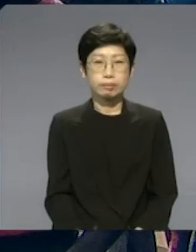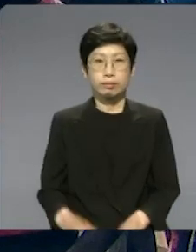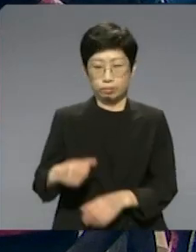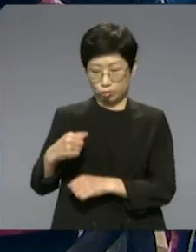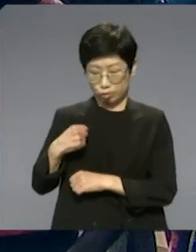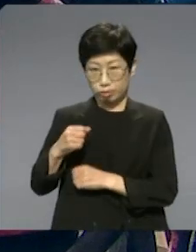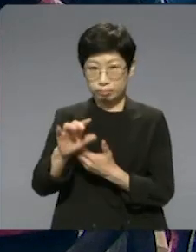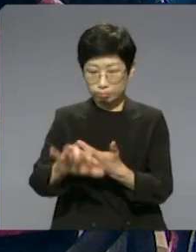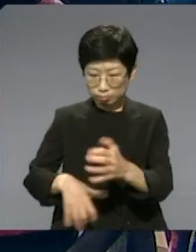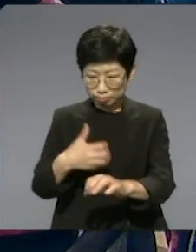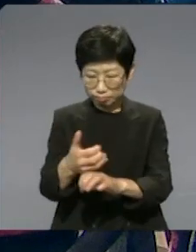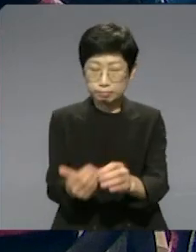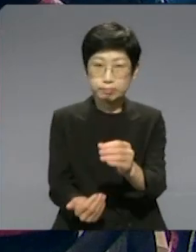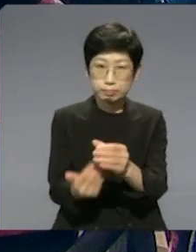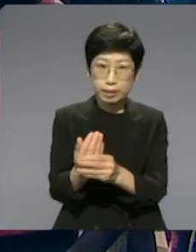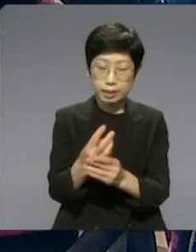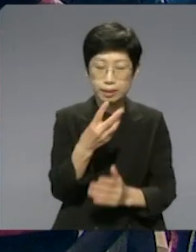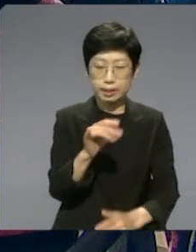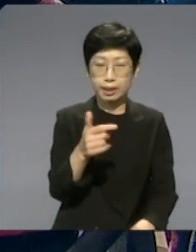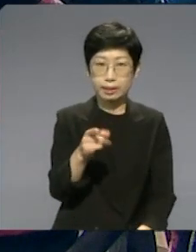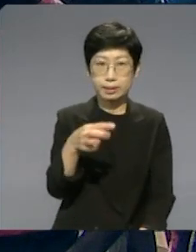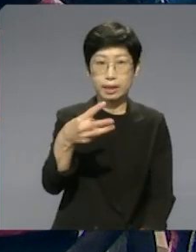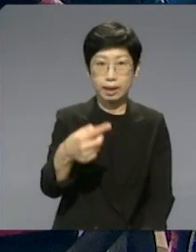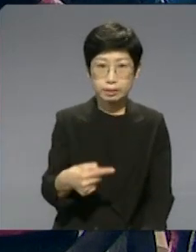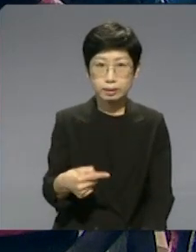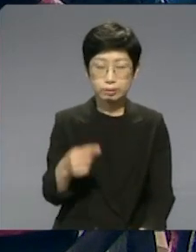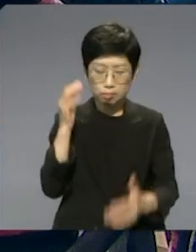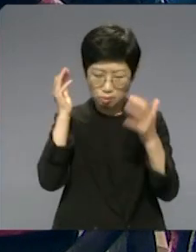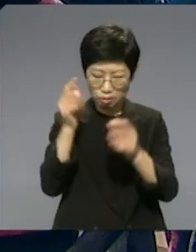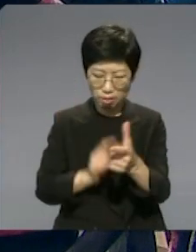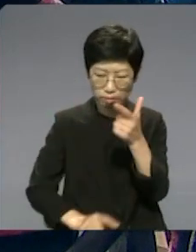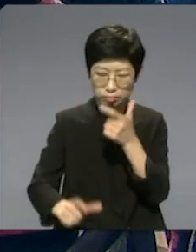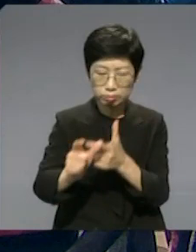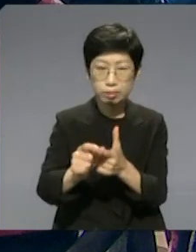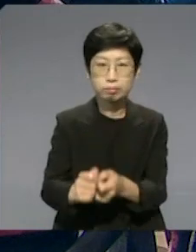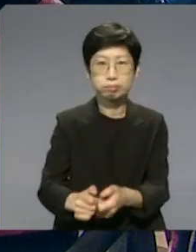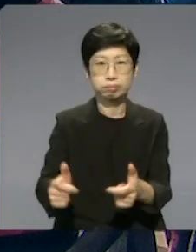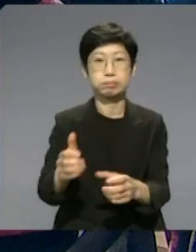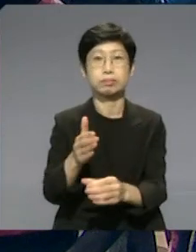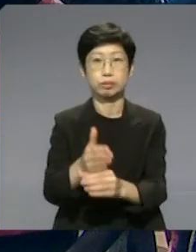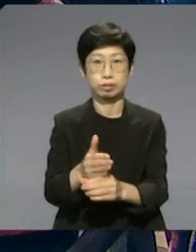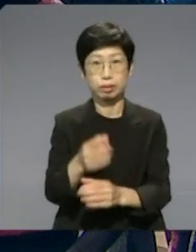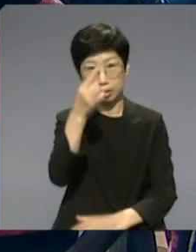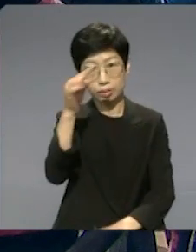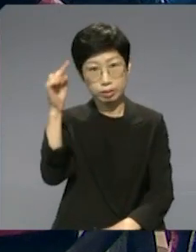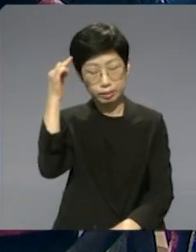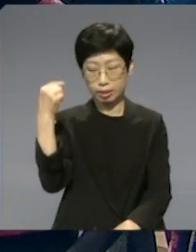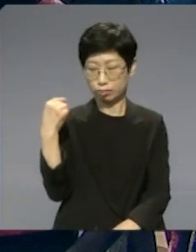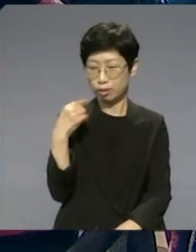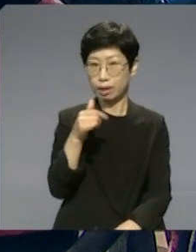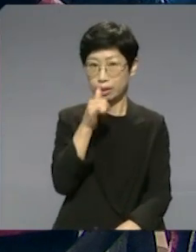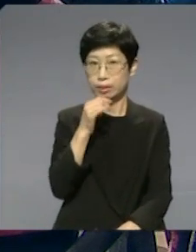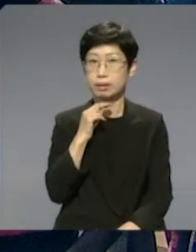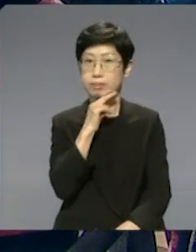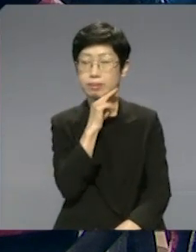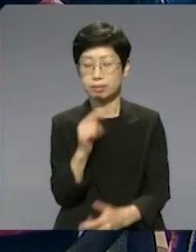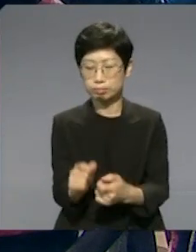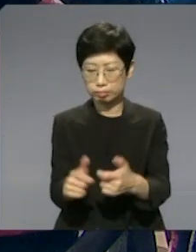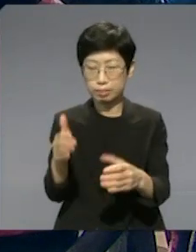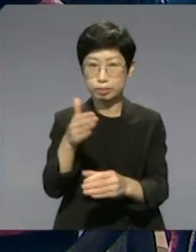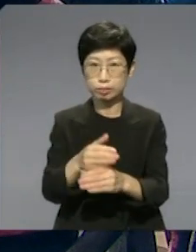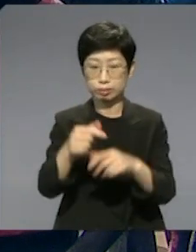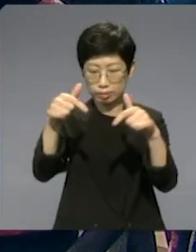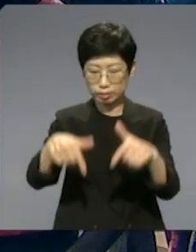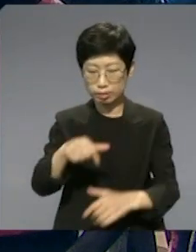군부 쿠데타가 일어난 니제르의 혼란이 점입 가경입니다. 러시아가 배후에 있다는 의혹이 커지는 가운데 서아프리카